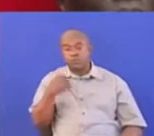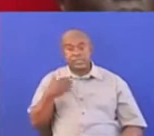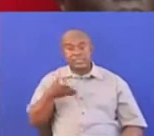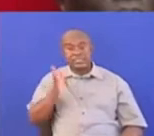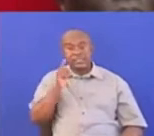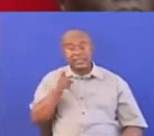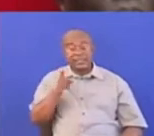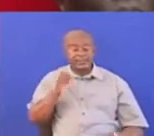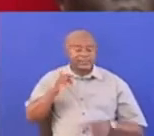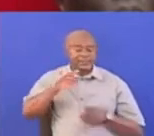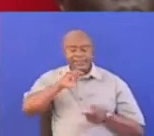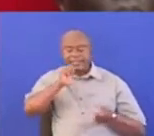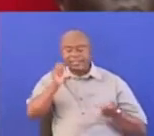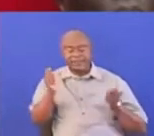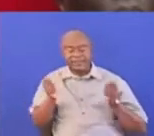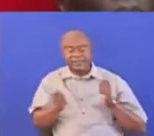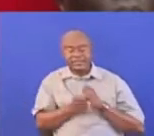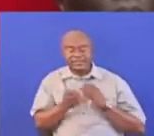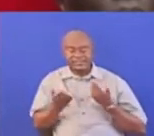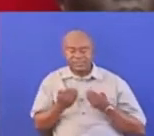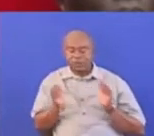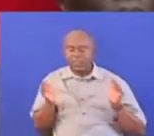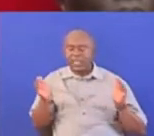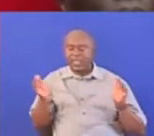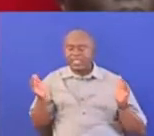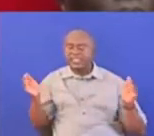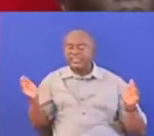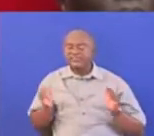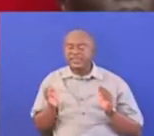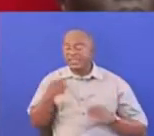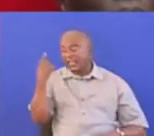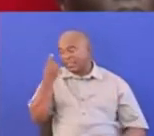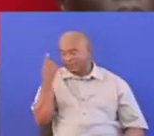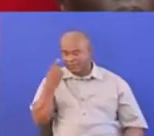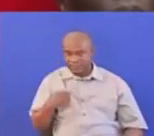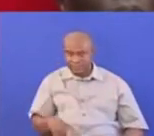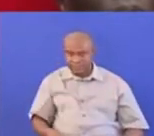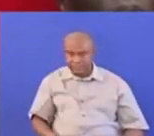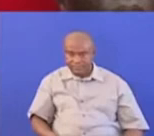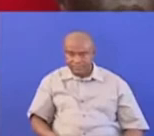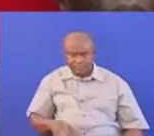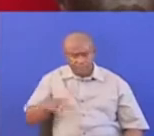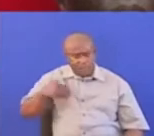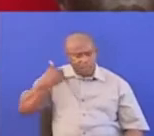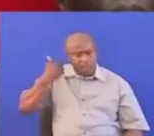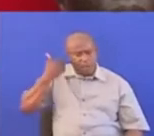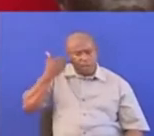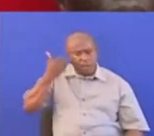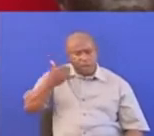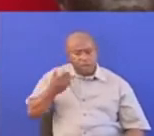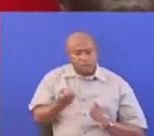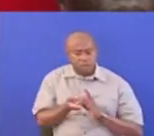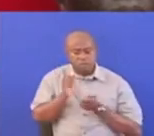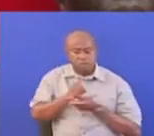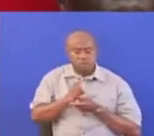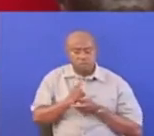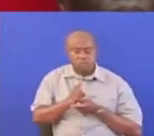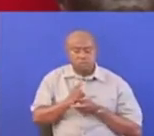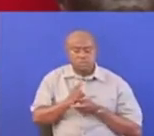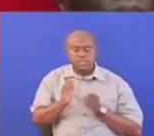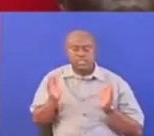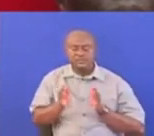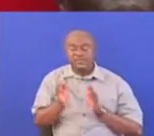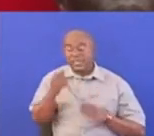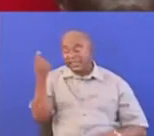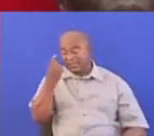ndio ilibadilisha kuwa game reserve, na baadaye imekuja tukabadilisha ikawa national park.